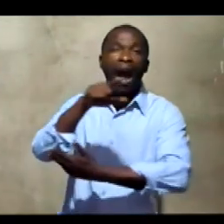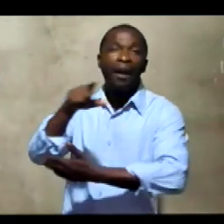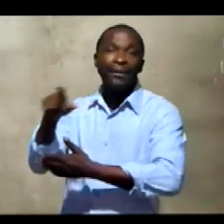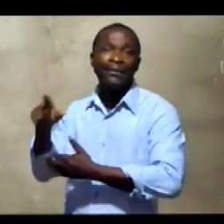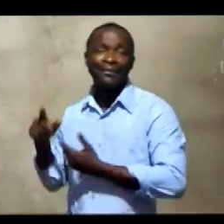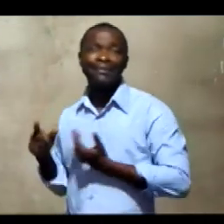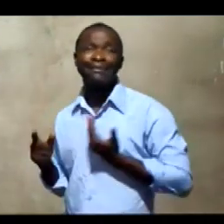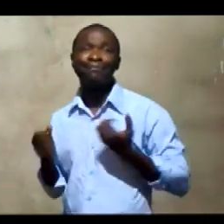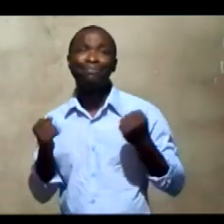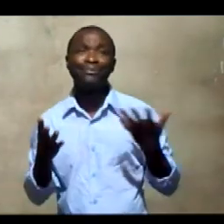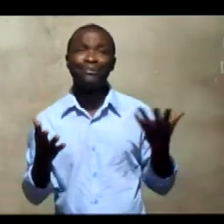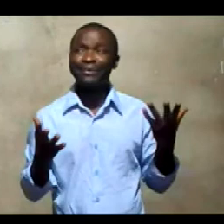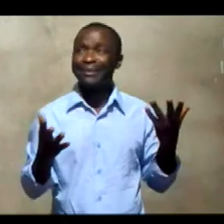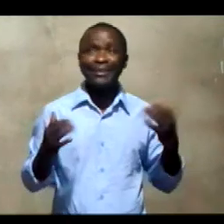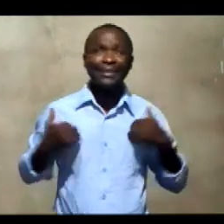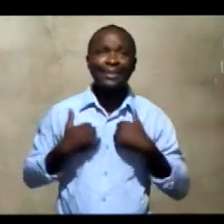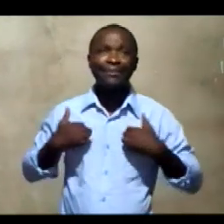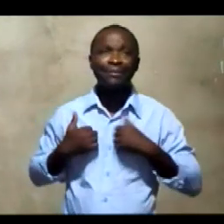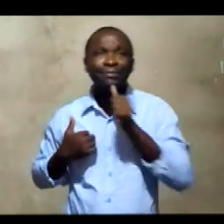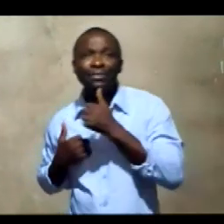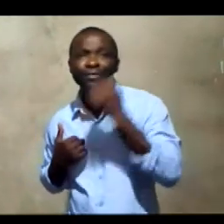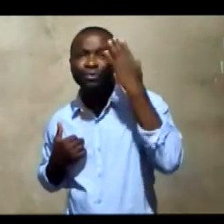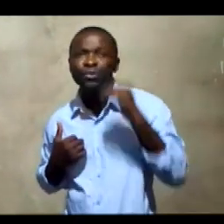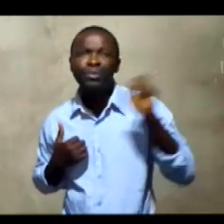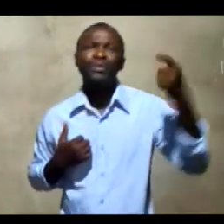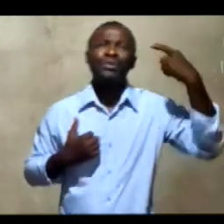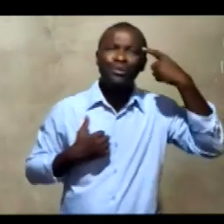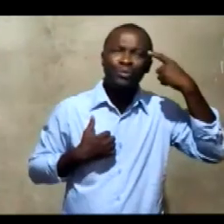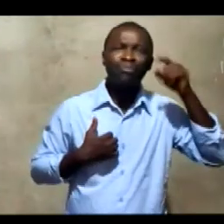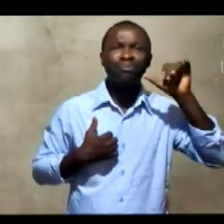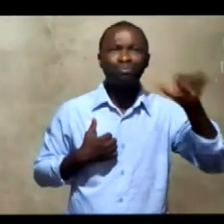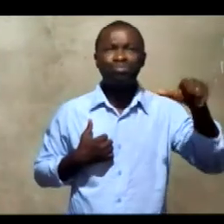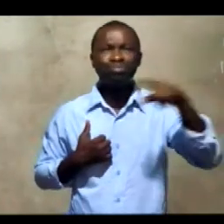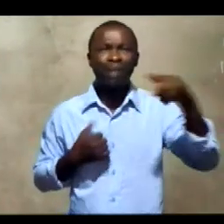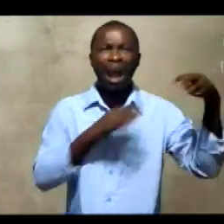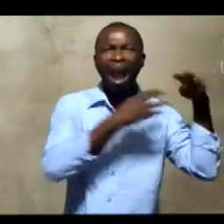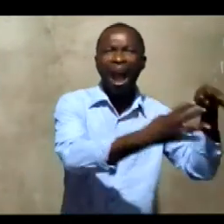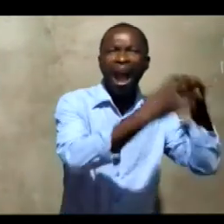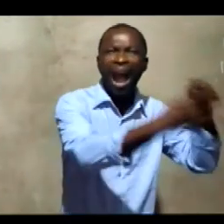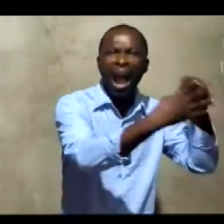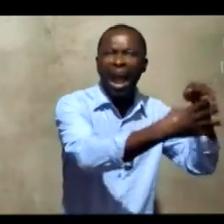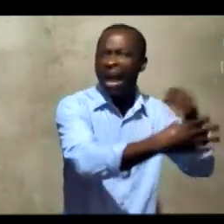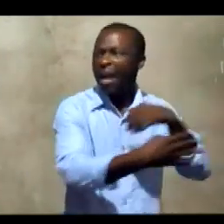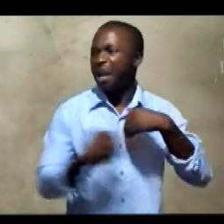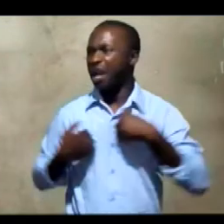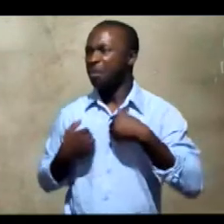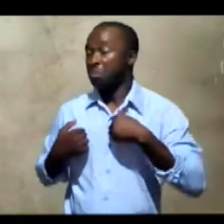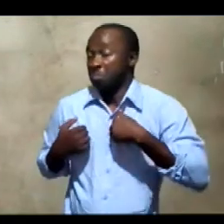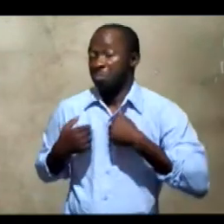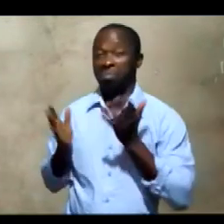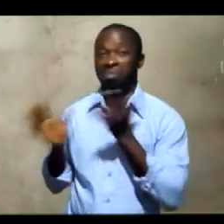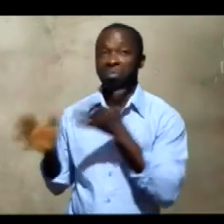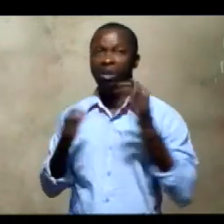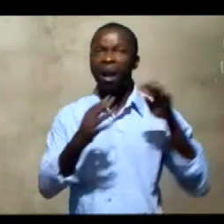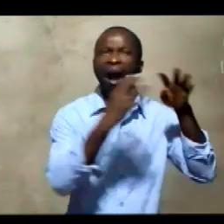internes pendant des années, n'ont pas eu les moyens de s'intéresser aux politiques de préservation de l'environnement. Entre 2010 et